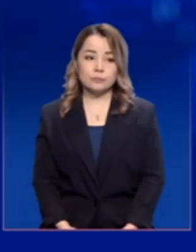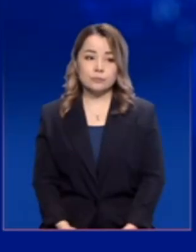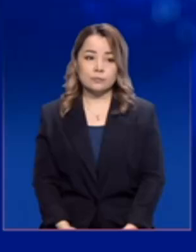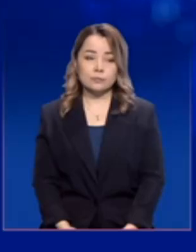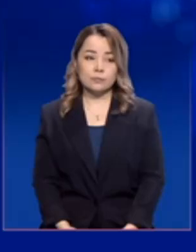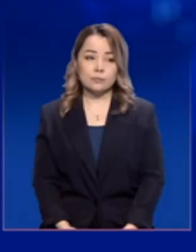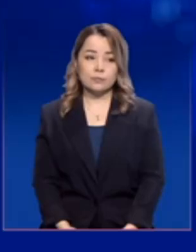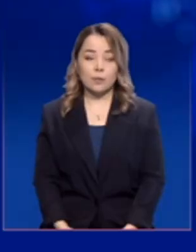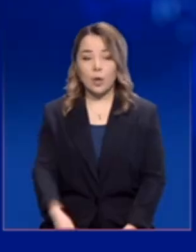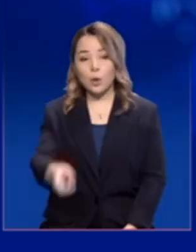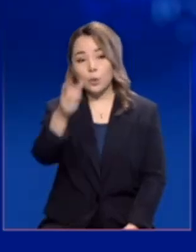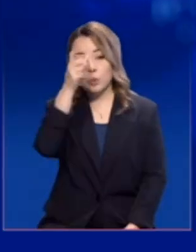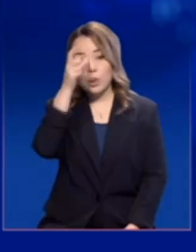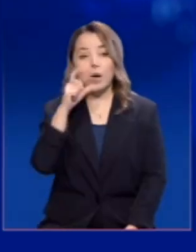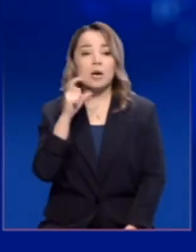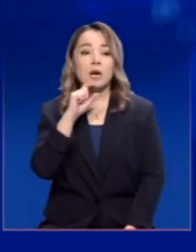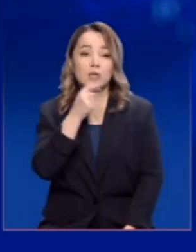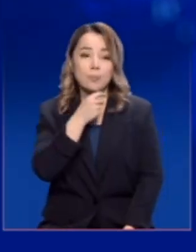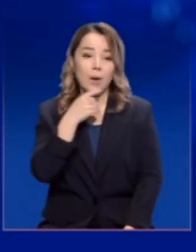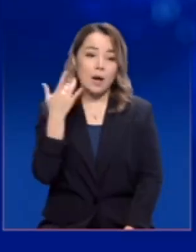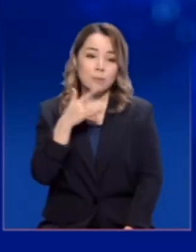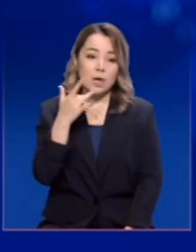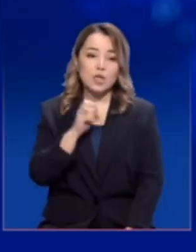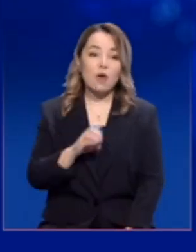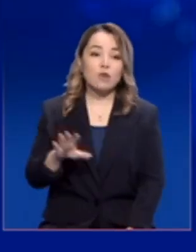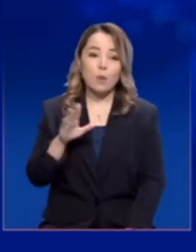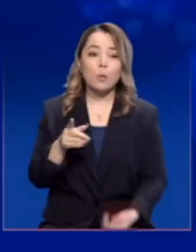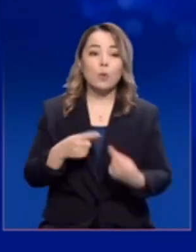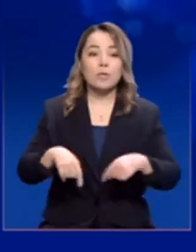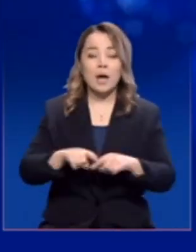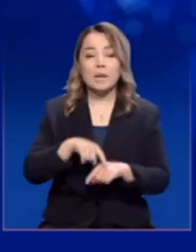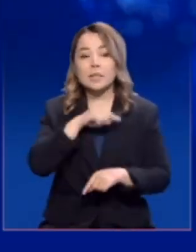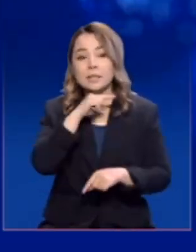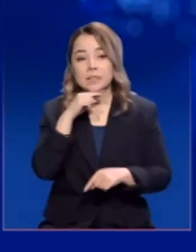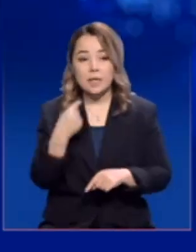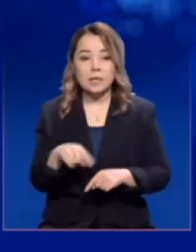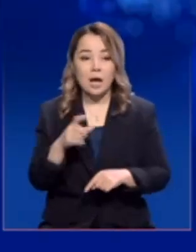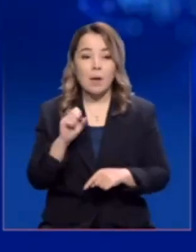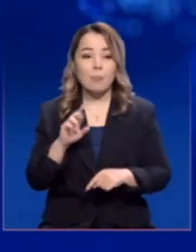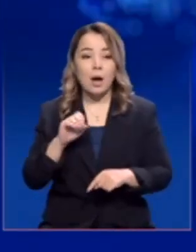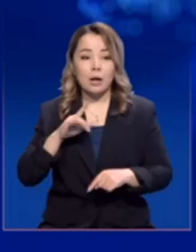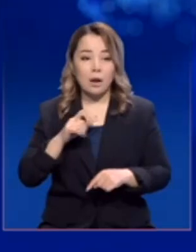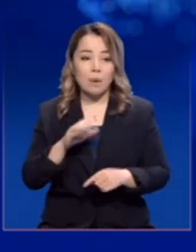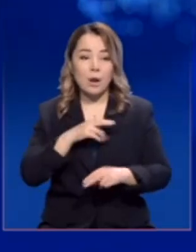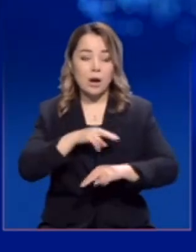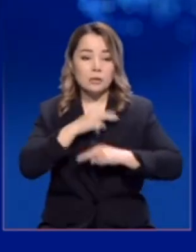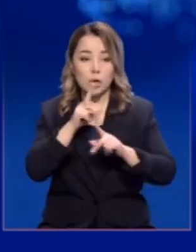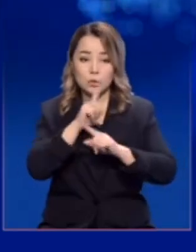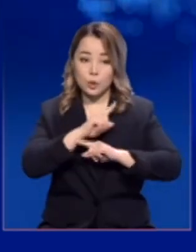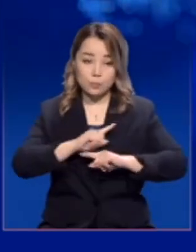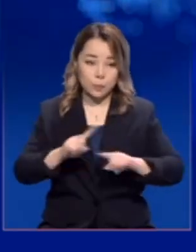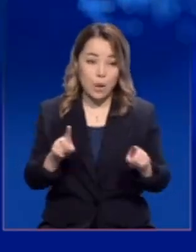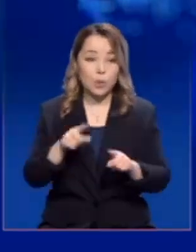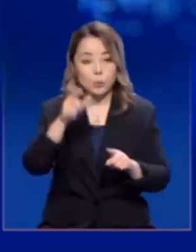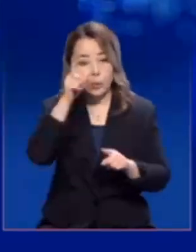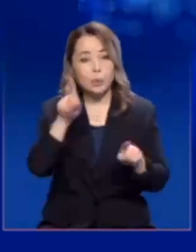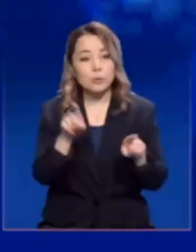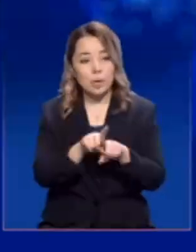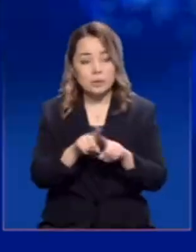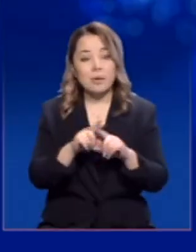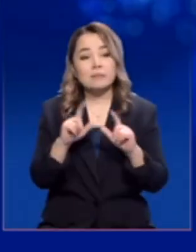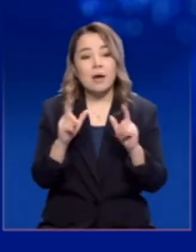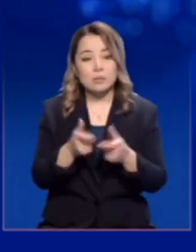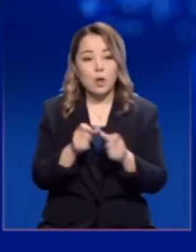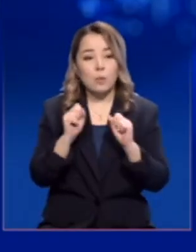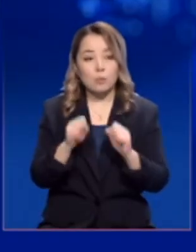Я Альбина, түрік экономистері Америка мен Еуропа одағының Ресейге салынған эмбаргасын назарға алмаса, Түркияның өзі де осы